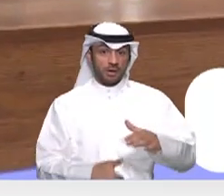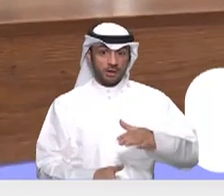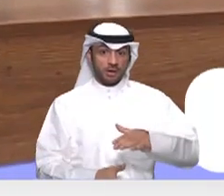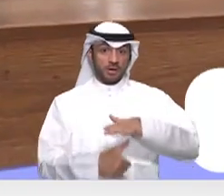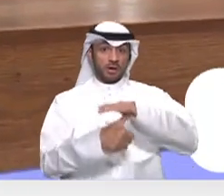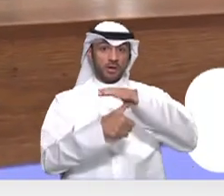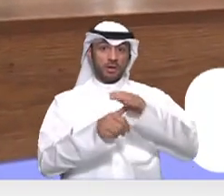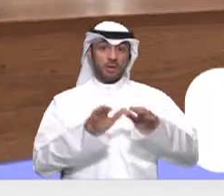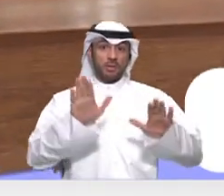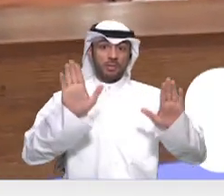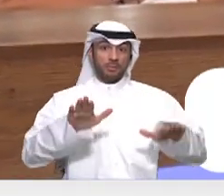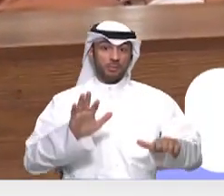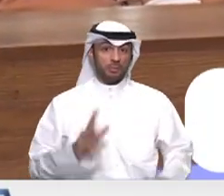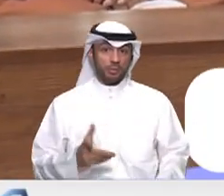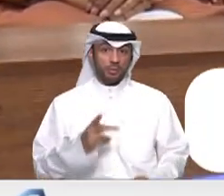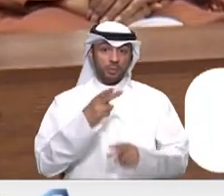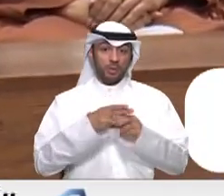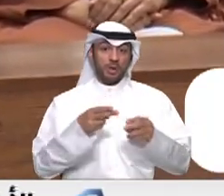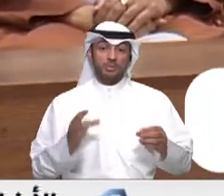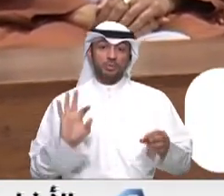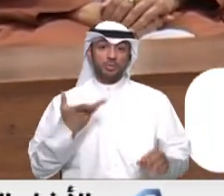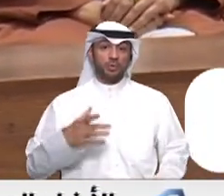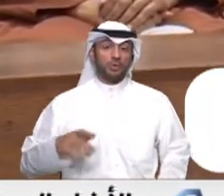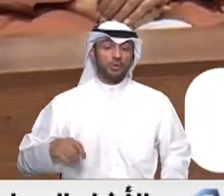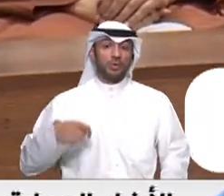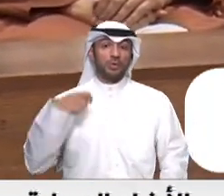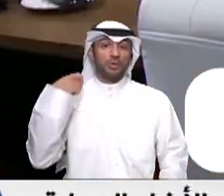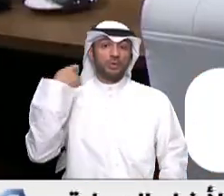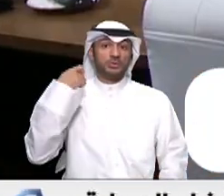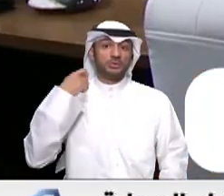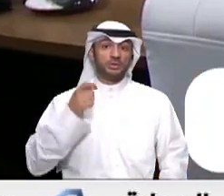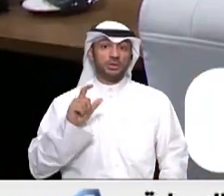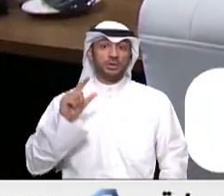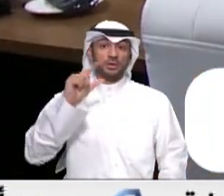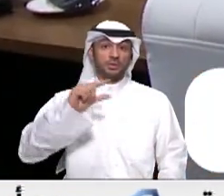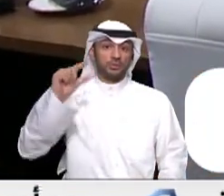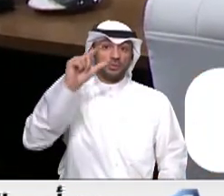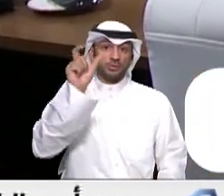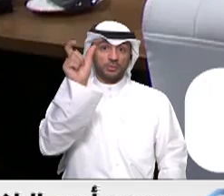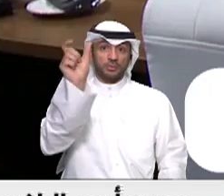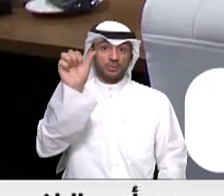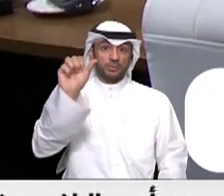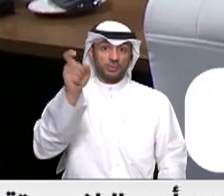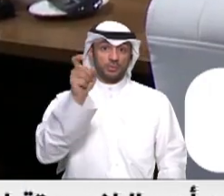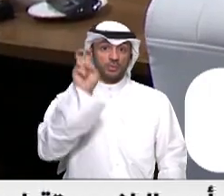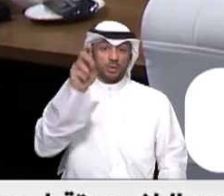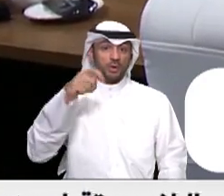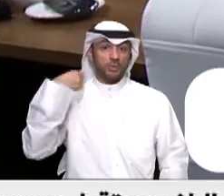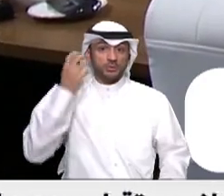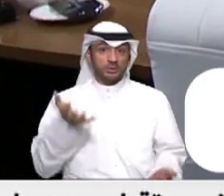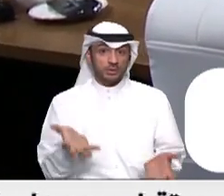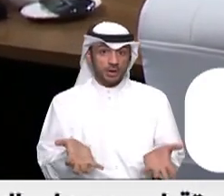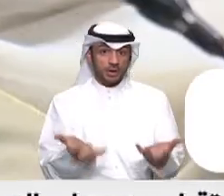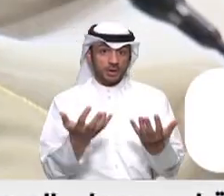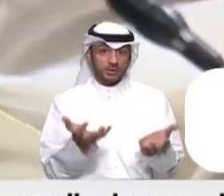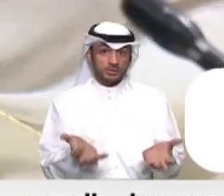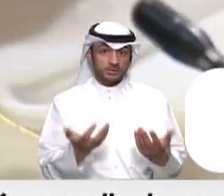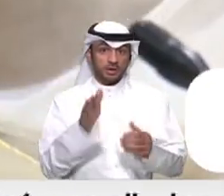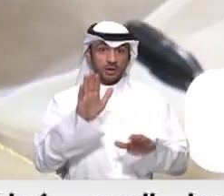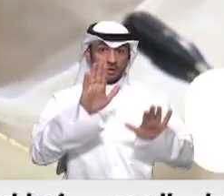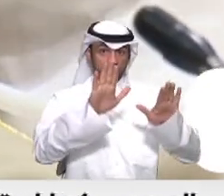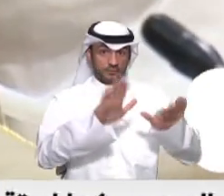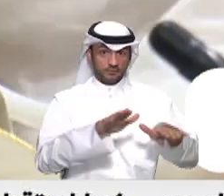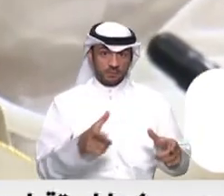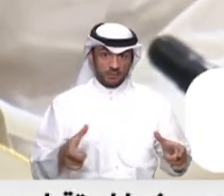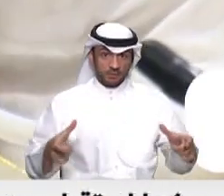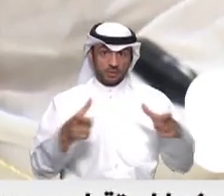المنتدى الدكتورة نورة المشعان وزير الأشغال العامة، ويستهدف المنتدى تعزيز كفاءة القطاع اللوجستي وإبراز